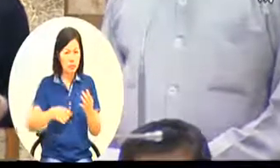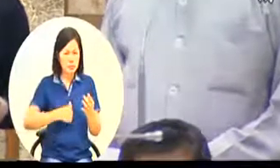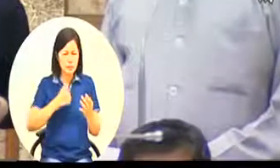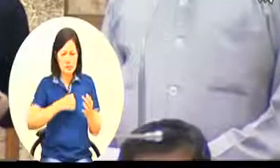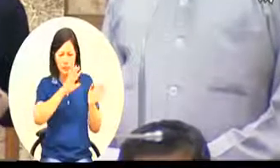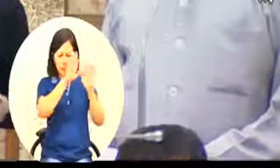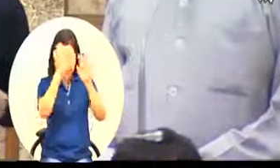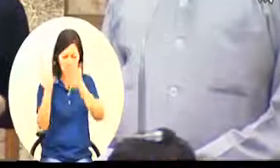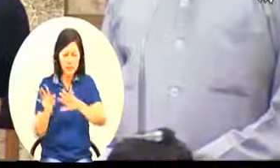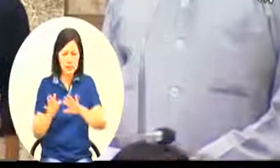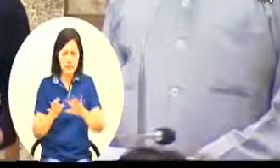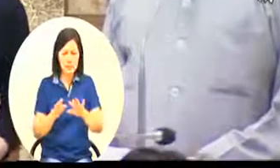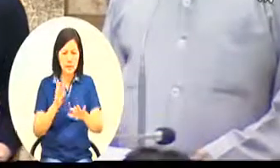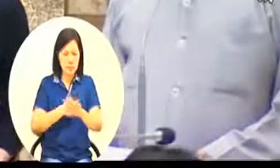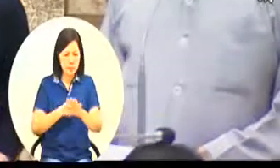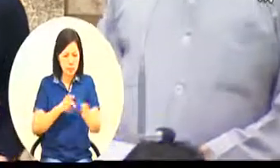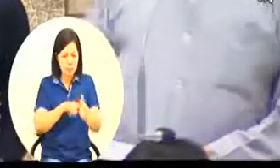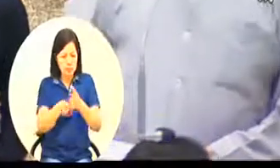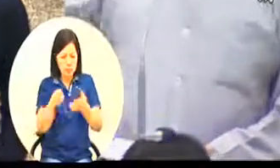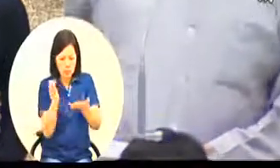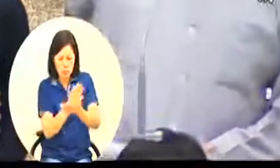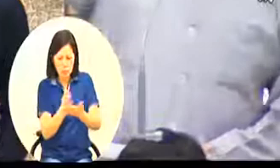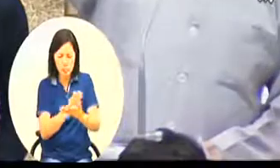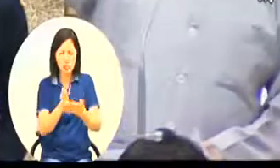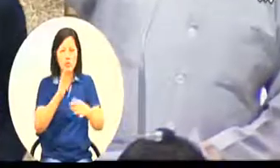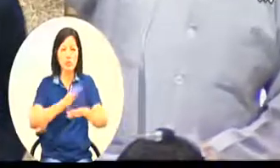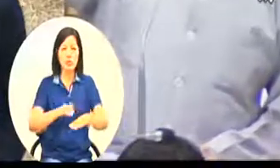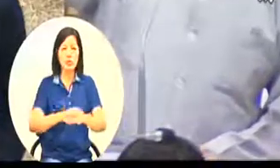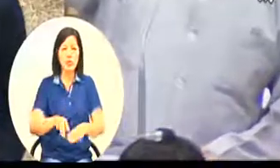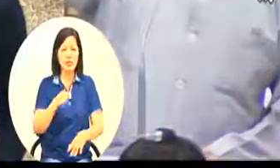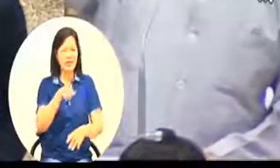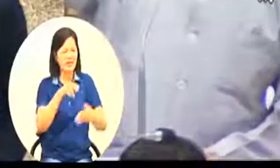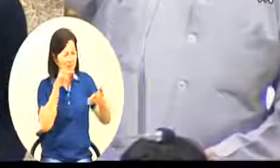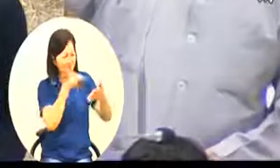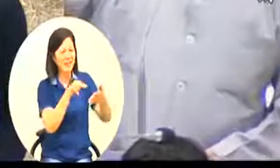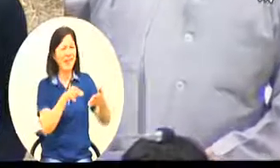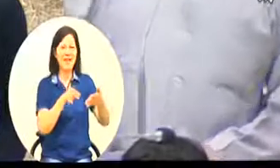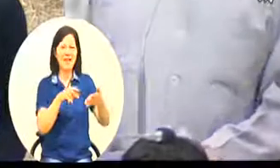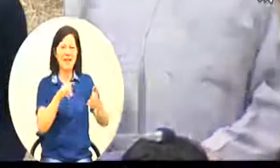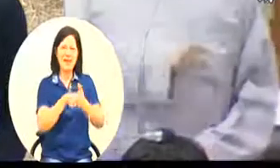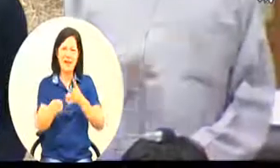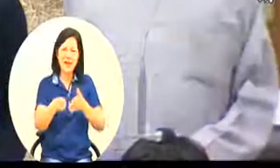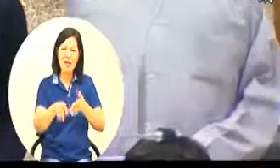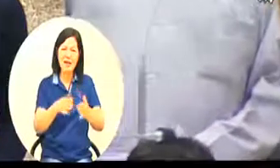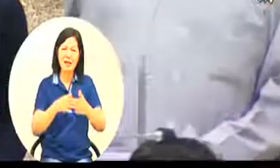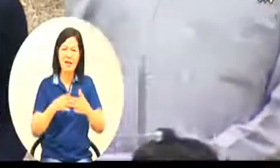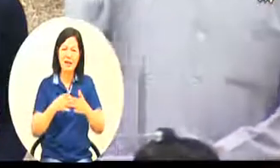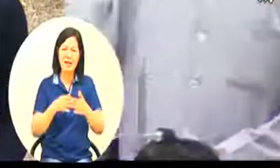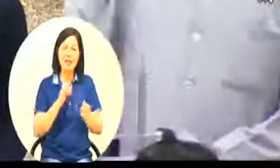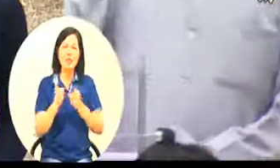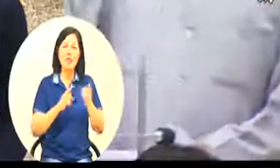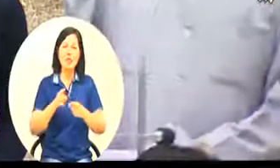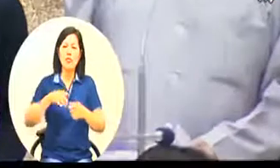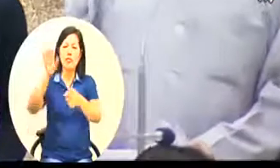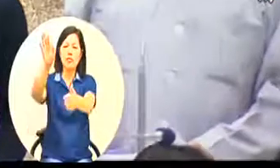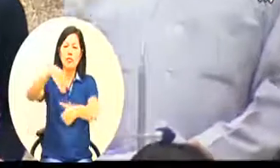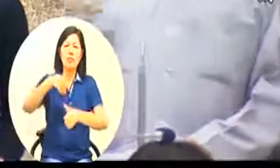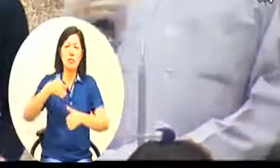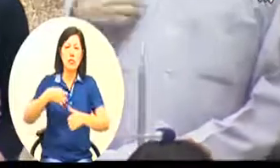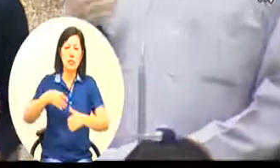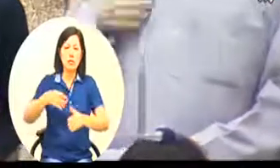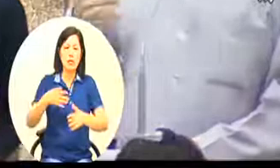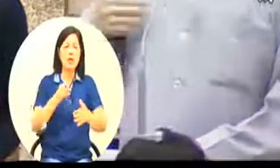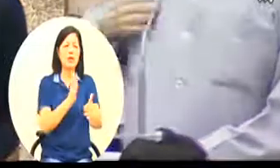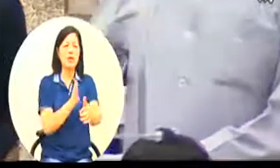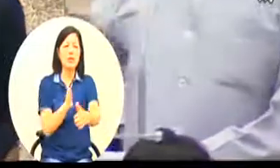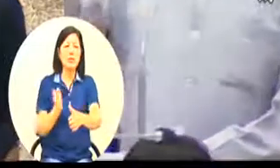个专业医疗的判断呐。 啊，这款的这个专业，你个凊彩路边叫一个。安尼含我